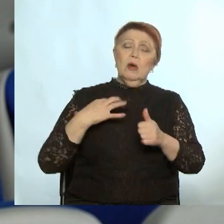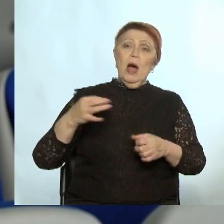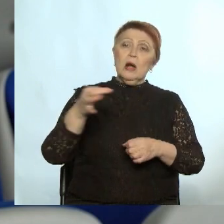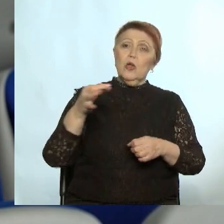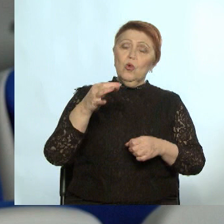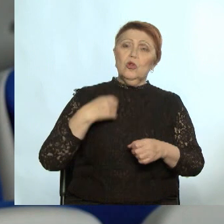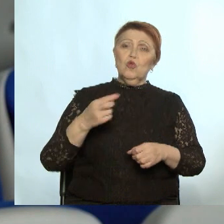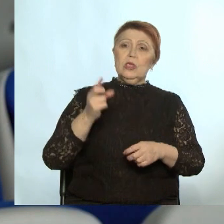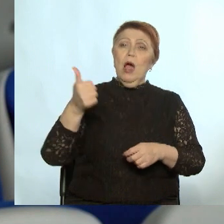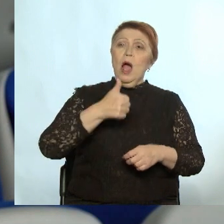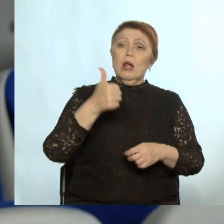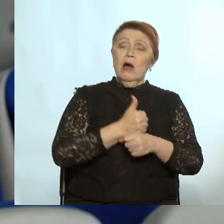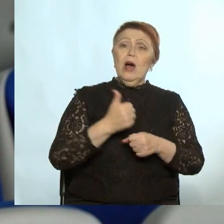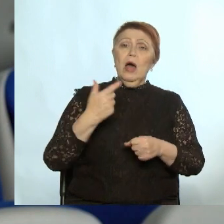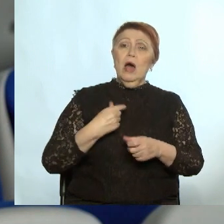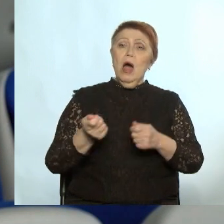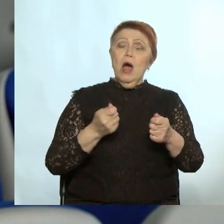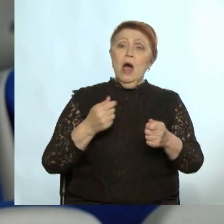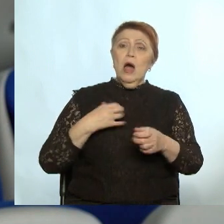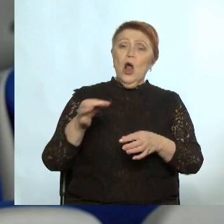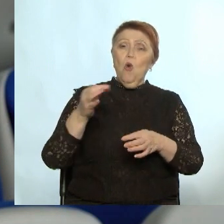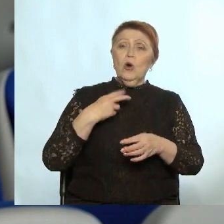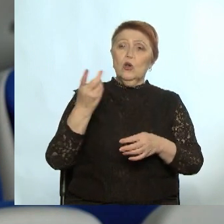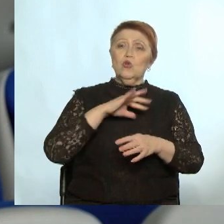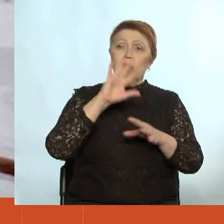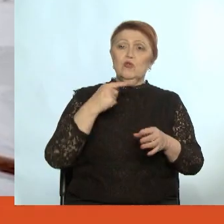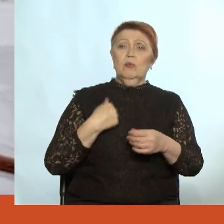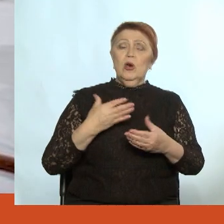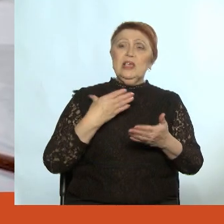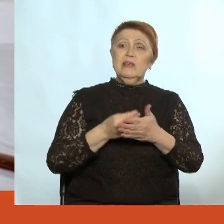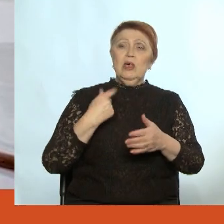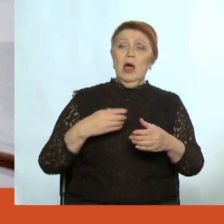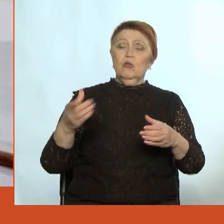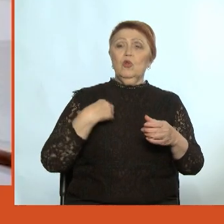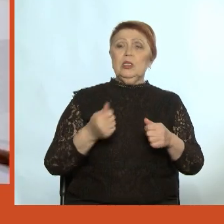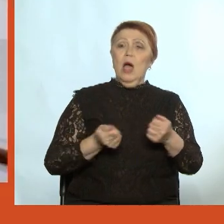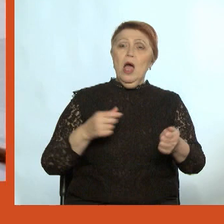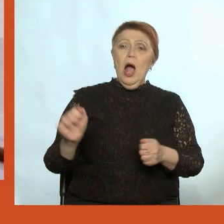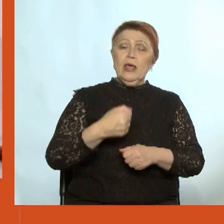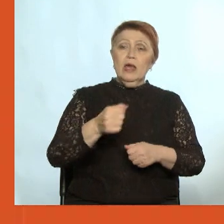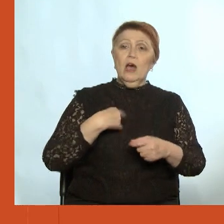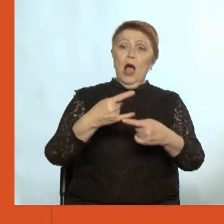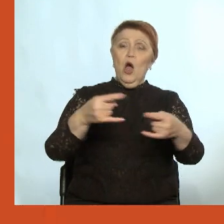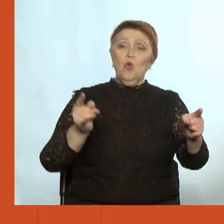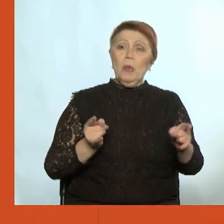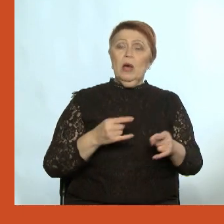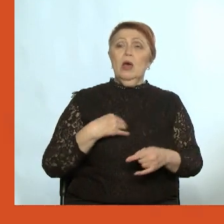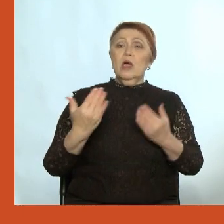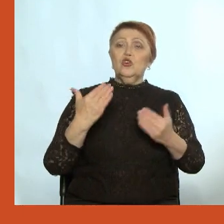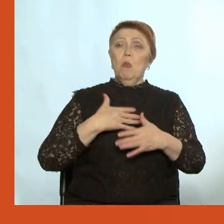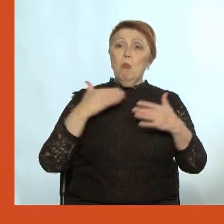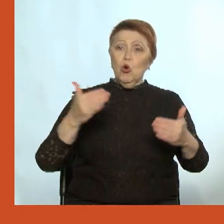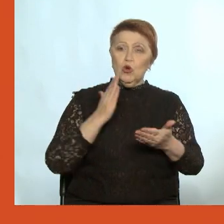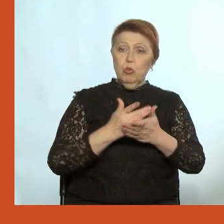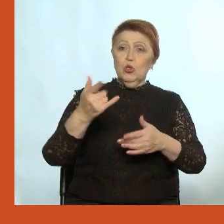сделать, да, чтобы, допустим, какие-то бонусы были, но чтобы была своя хоккейная коробка. И чем больше этих коробок будет, тем будет лучше. Но